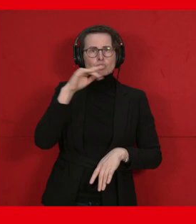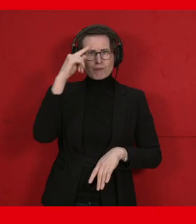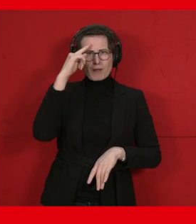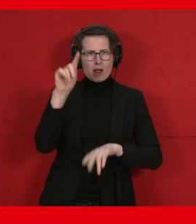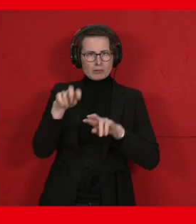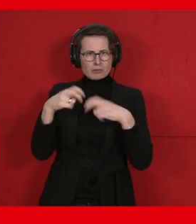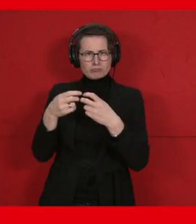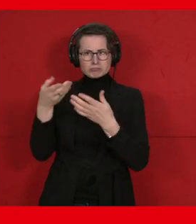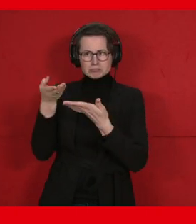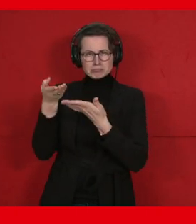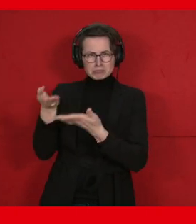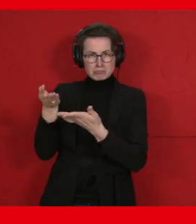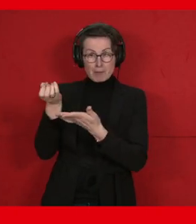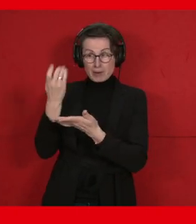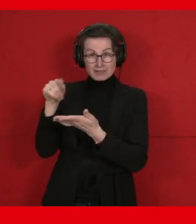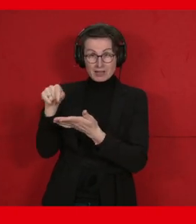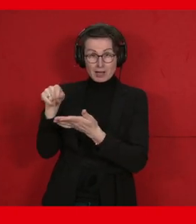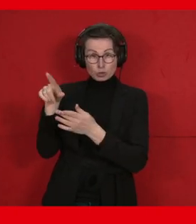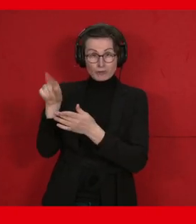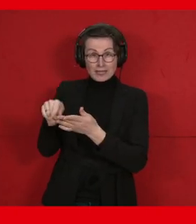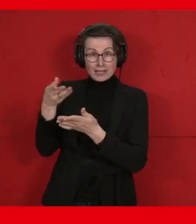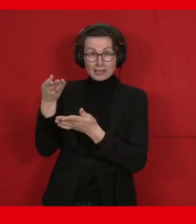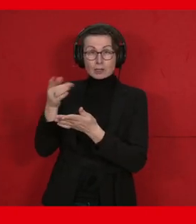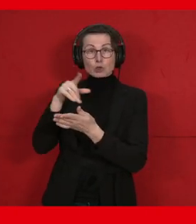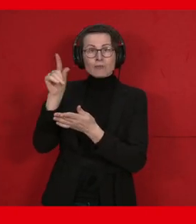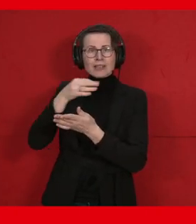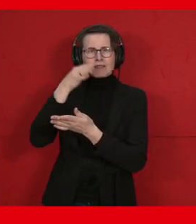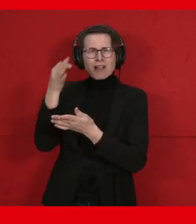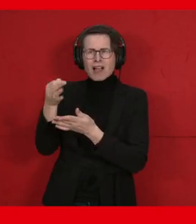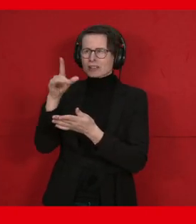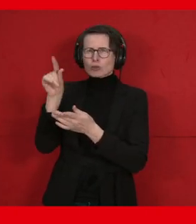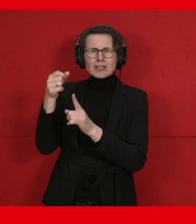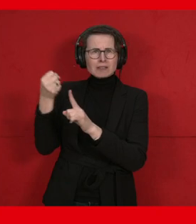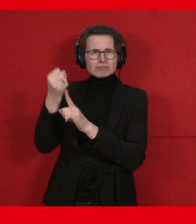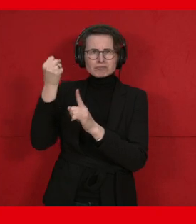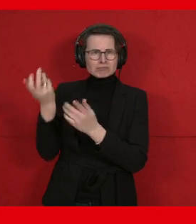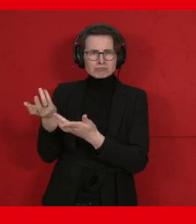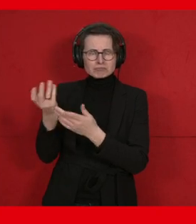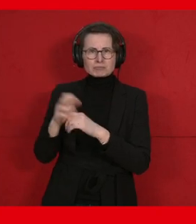da zu wenig? Kommen da zu wenig Impulse? Sind da die falschen Fragen auf der Agenda?